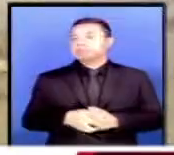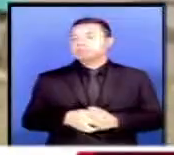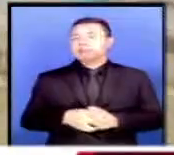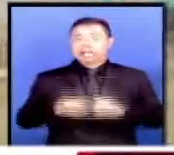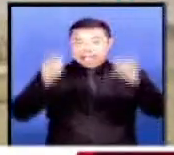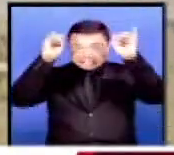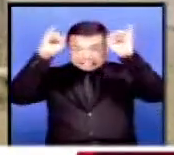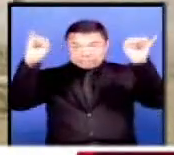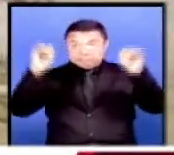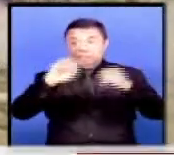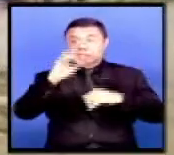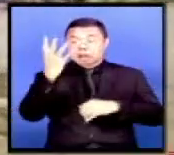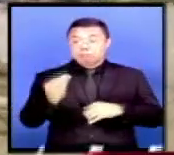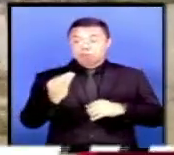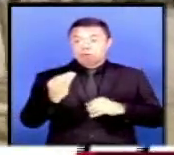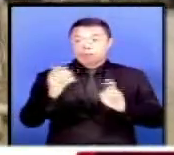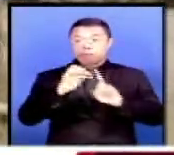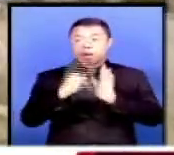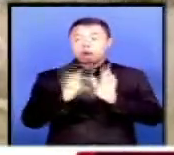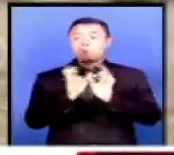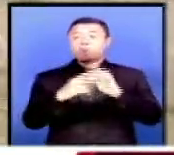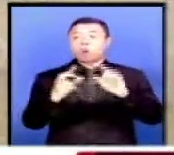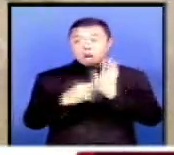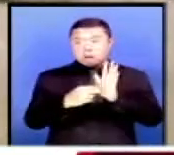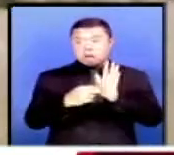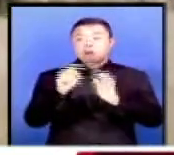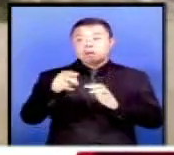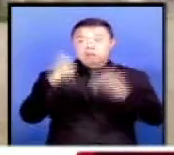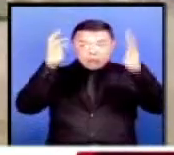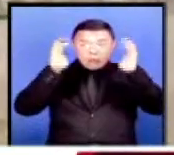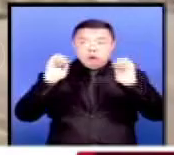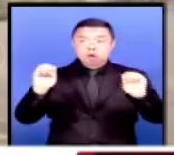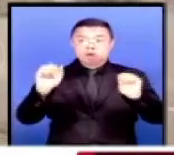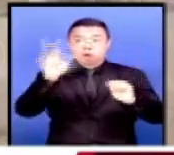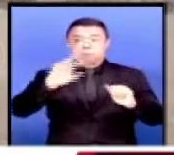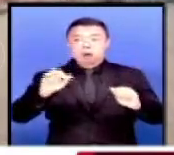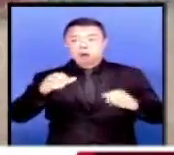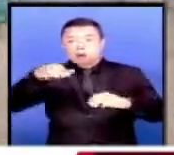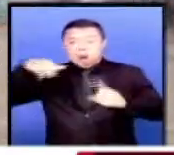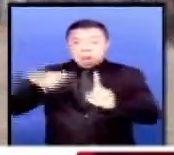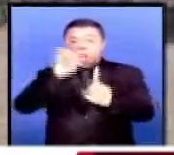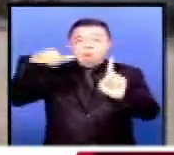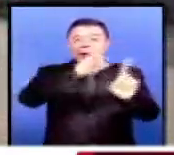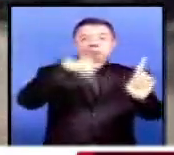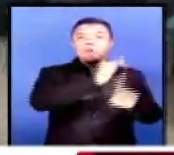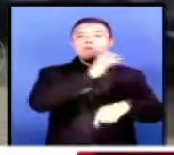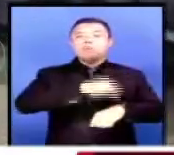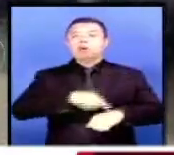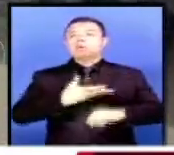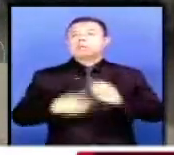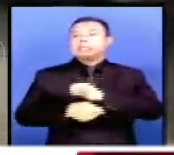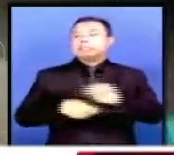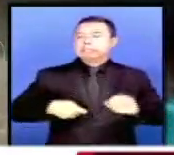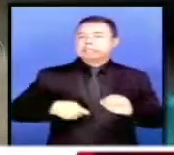Seekor sapi di Kampung Panawuan, Kelurahan Sukajaya, Kecamatan Tarogong, Kidul, Garut, Jawa Barat, mengamuk saat akan disembelih. Sapi